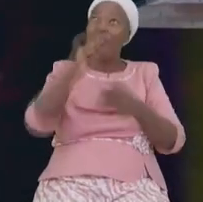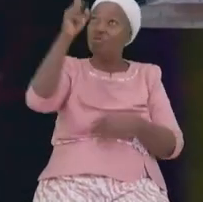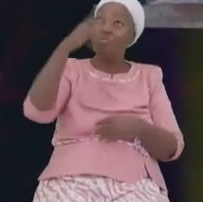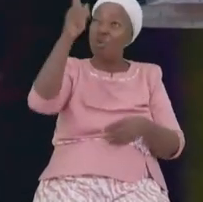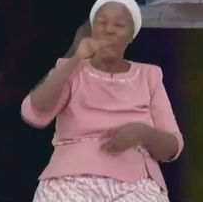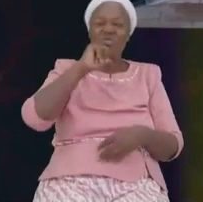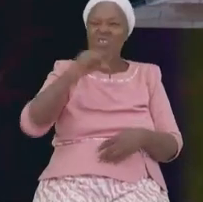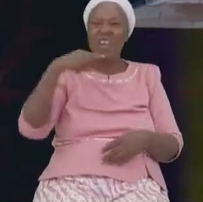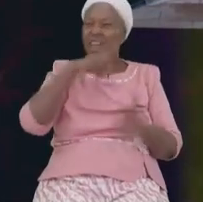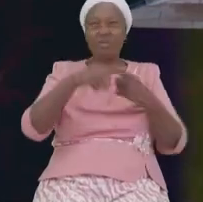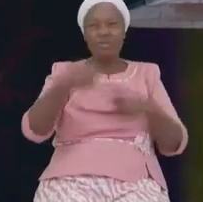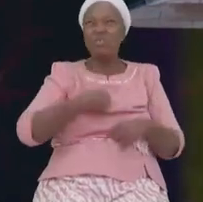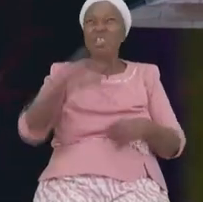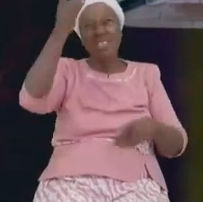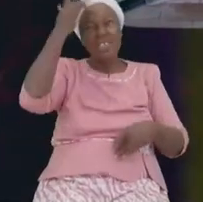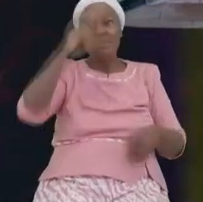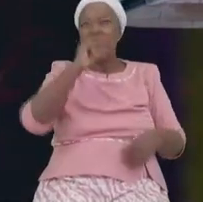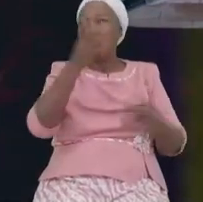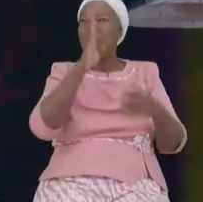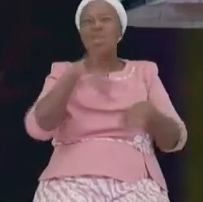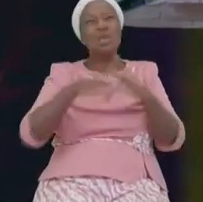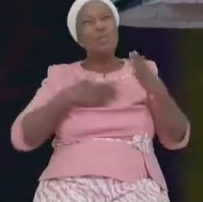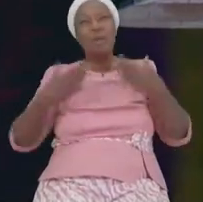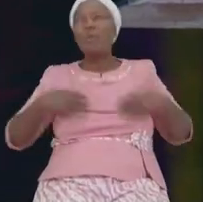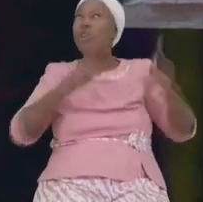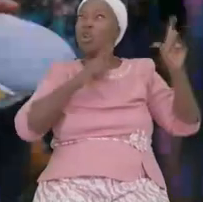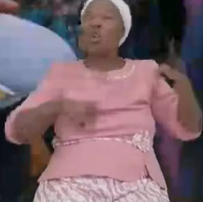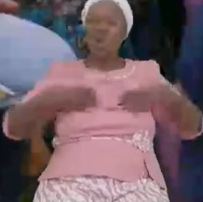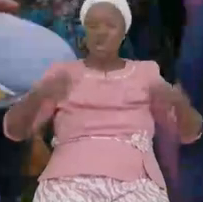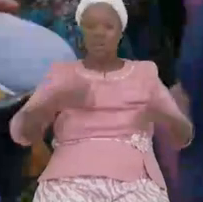corps. Seigneur, guéris-moi. La guérison viendra pour toi.